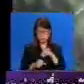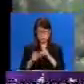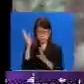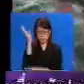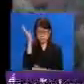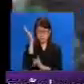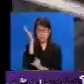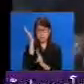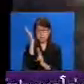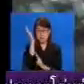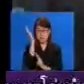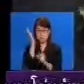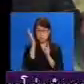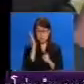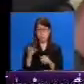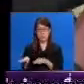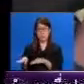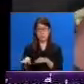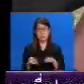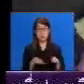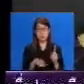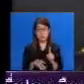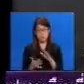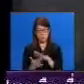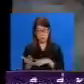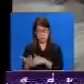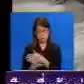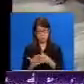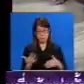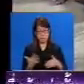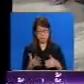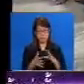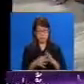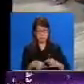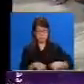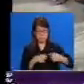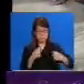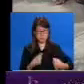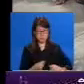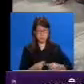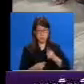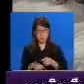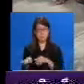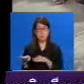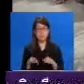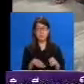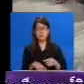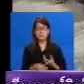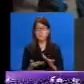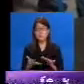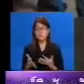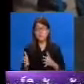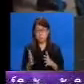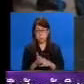ใต้ไม่เพียงแต่ต้องเตรียมความพร้อมด้านยุทธวิธีและสภาพจิตใจของกำลังพลเท่านั้นแต่ต้องเตรียมพร้อมที่